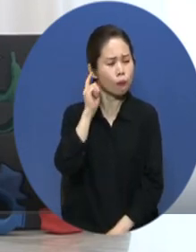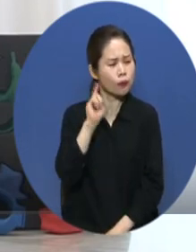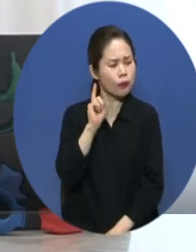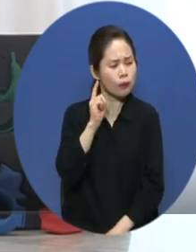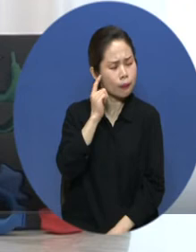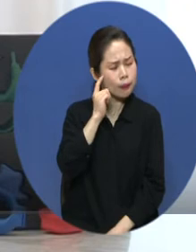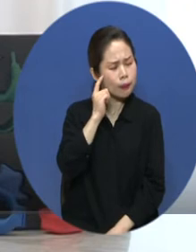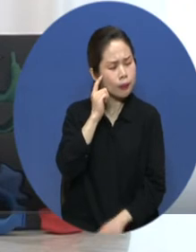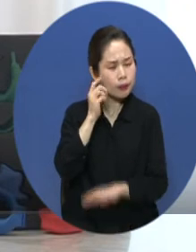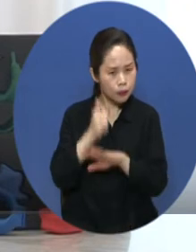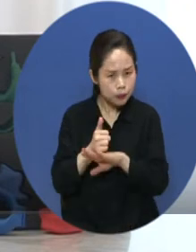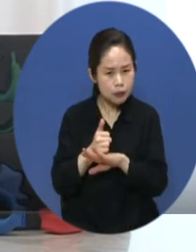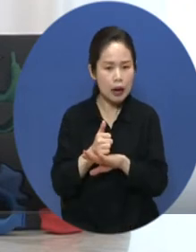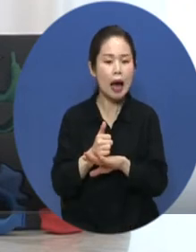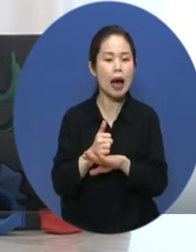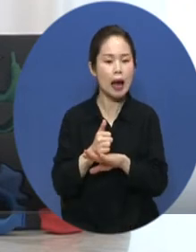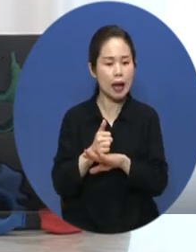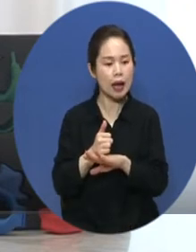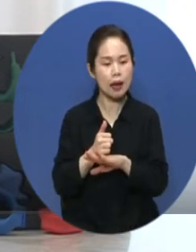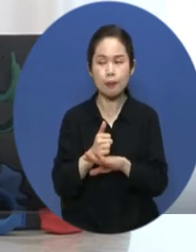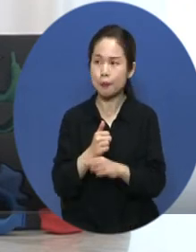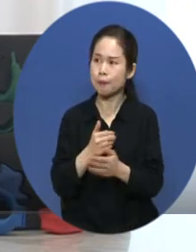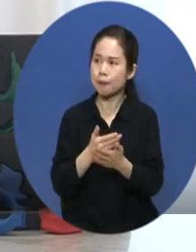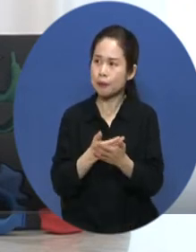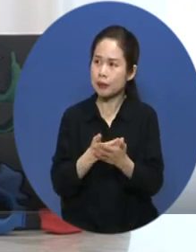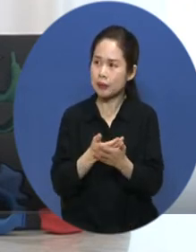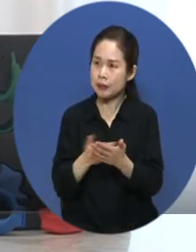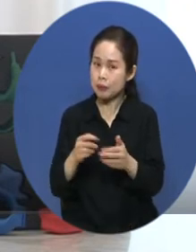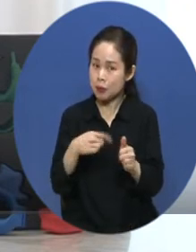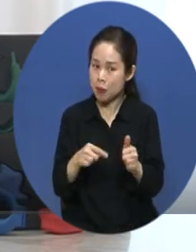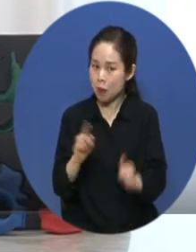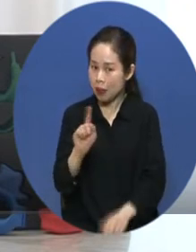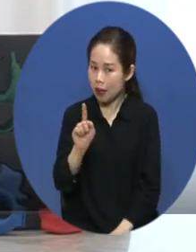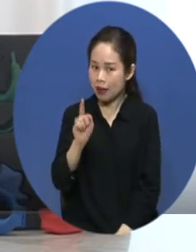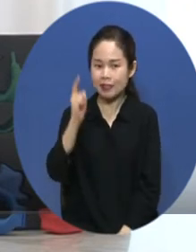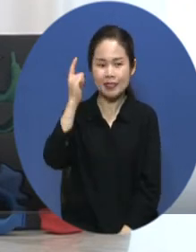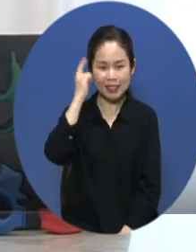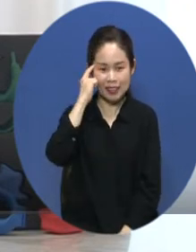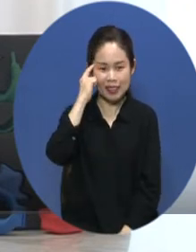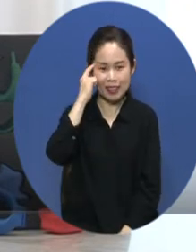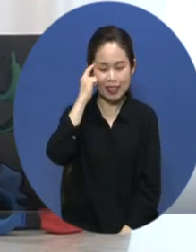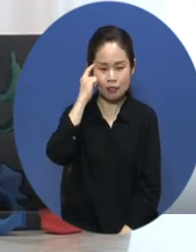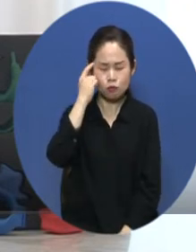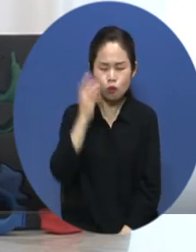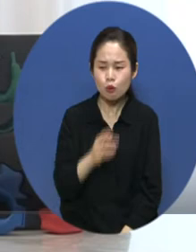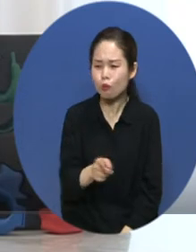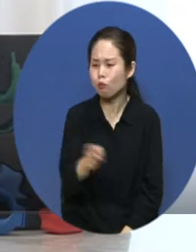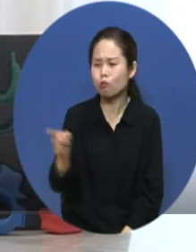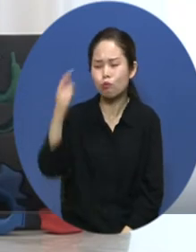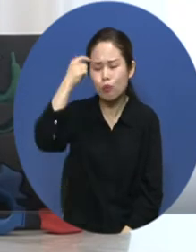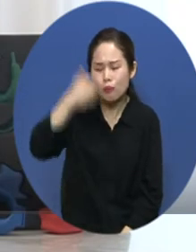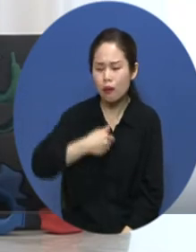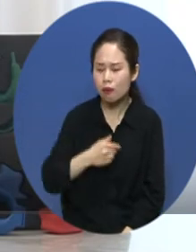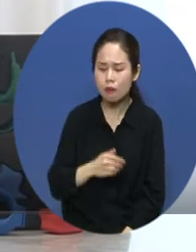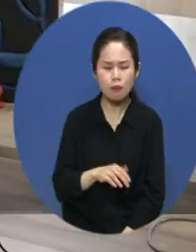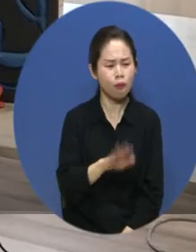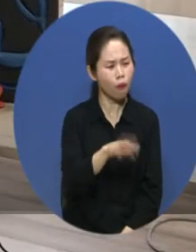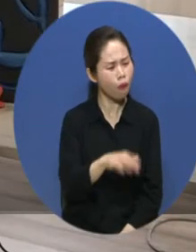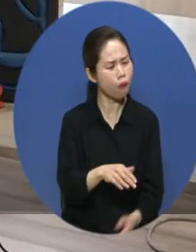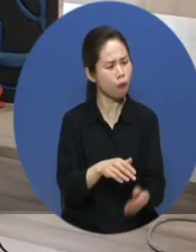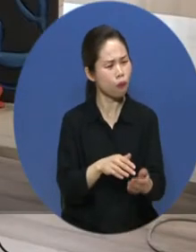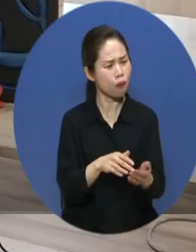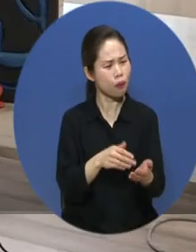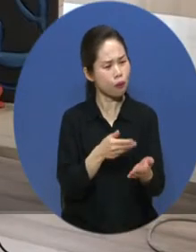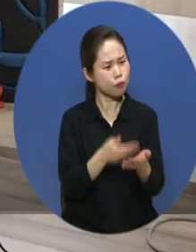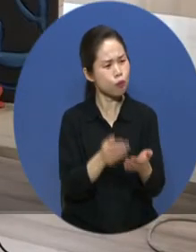하더라고요. 그러면은 그림 교육을 하는 게 어떨까라는 생각을 했어요. 근데 또 어떤 분들은 물어보시더라고요. 뭐